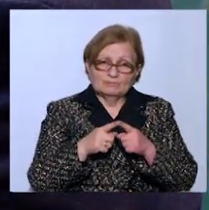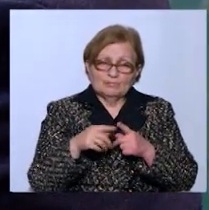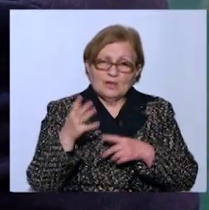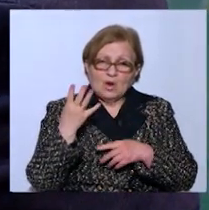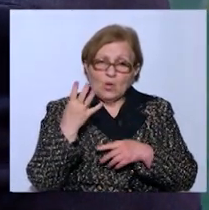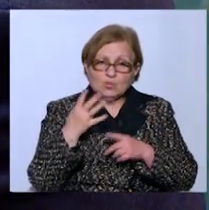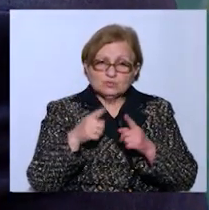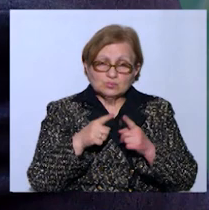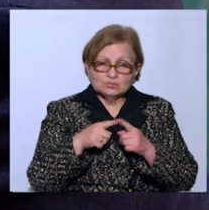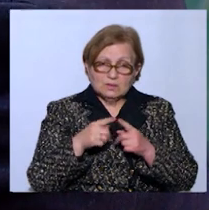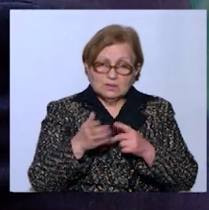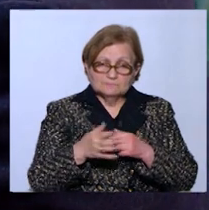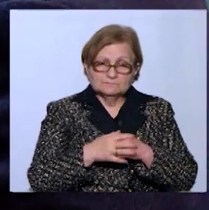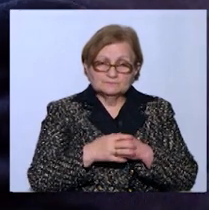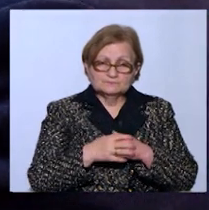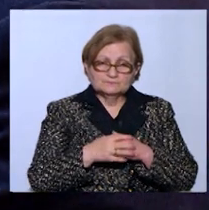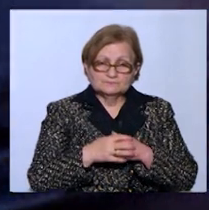ოთხკუთხა